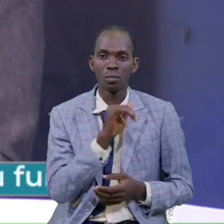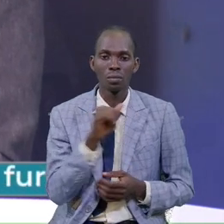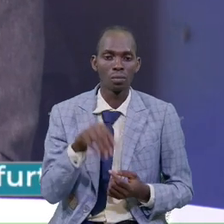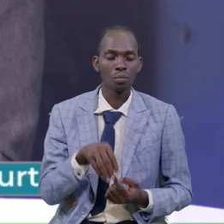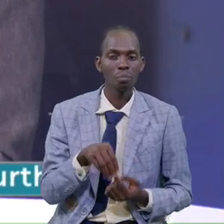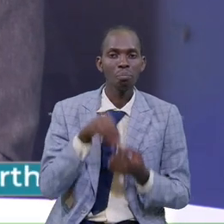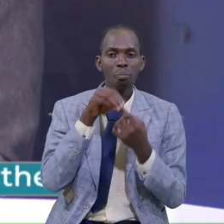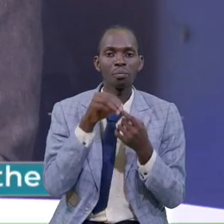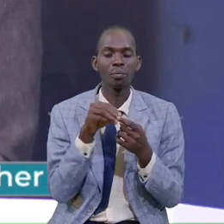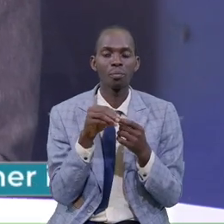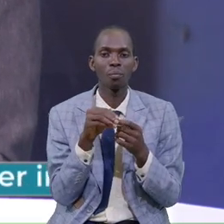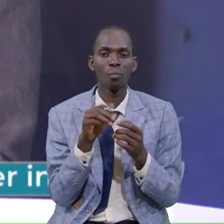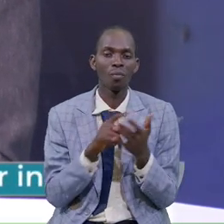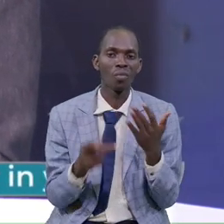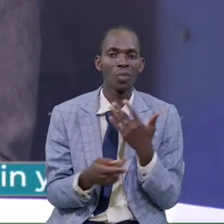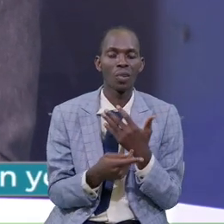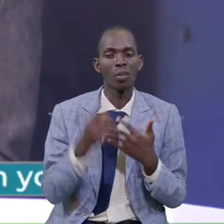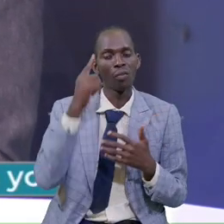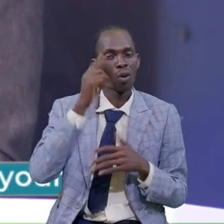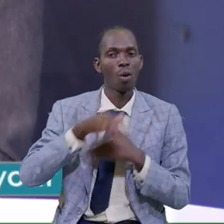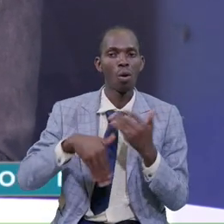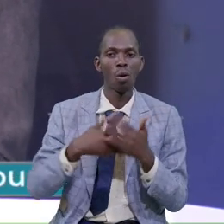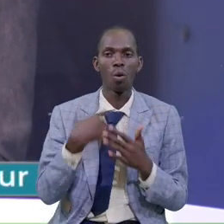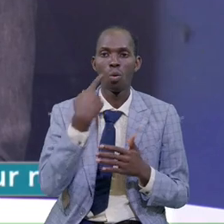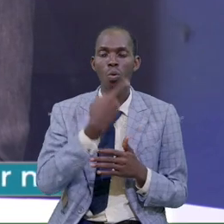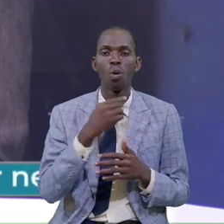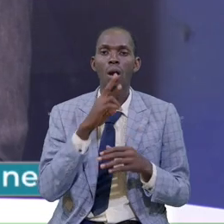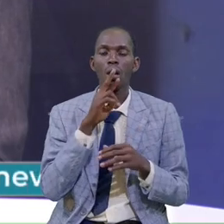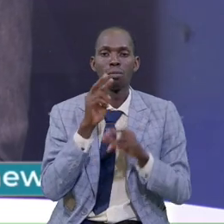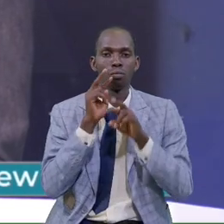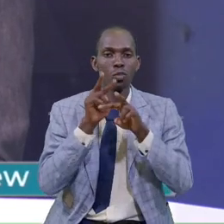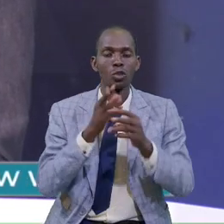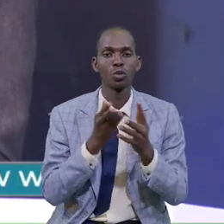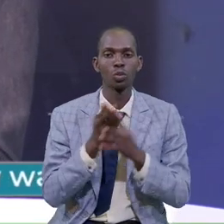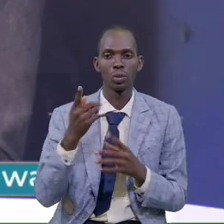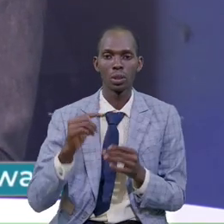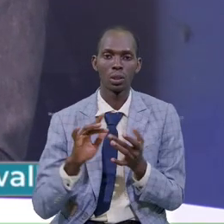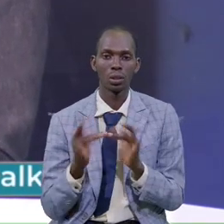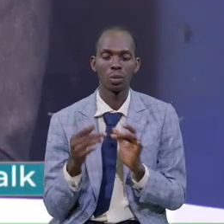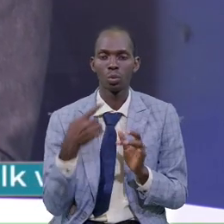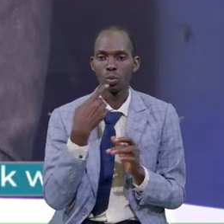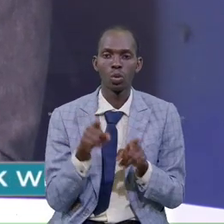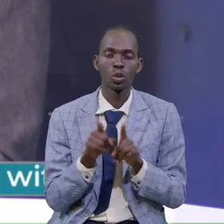Une séance spéciale. Online. Pour le banquet des convertis, pour tous ceux qui ont donné leur vie au Seigneur.